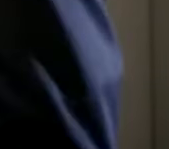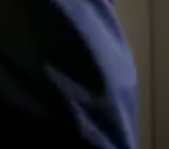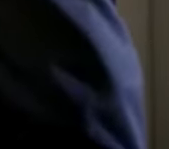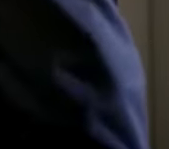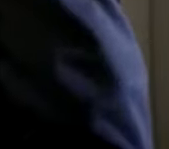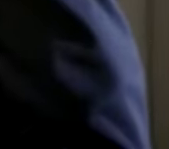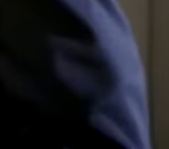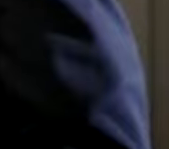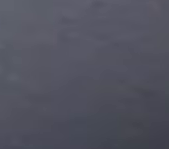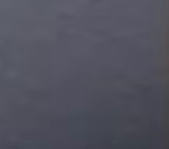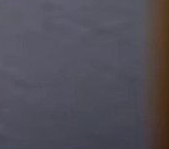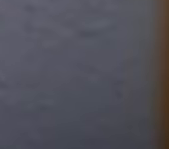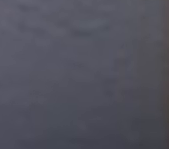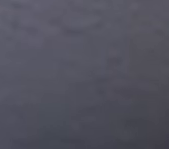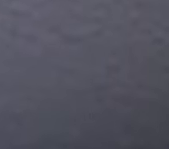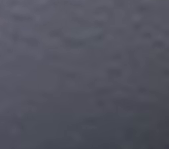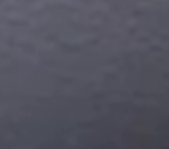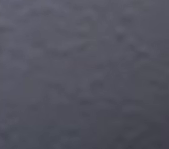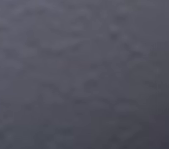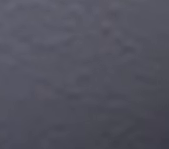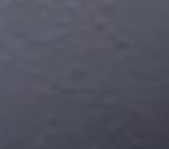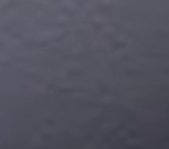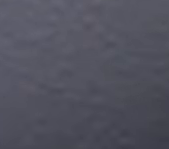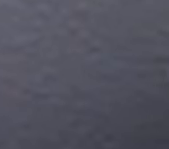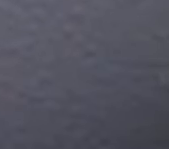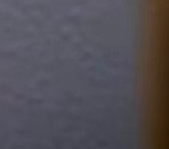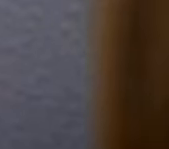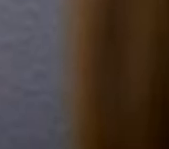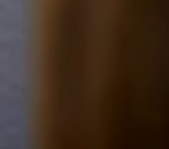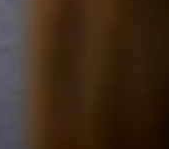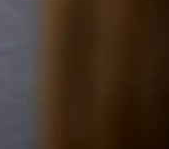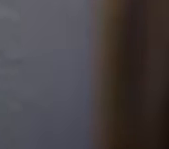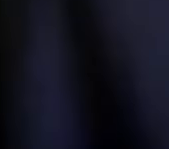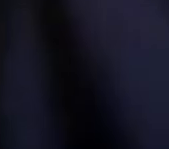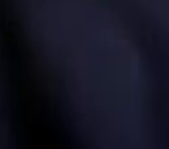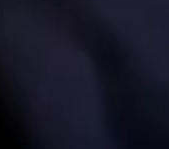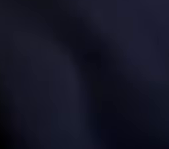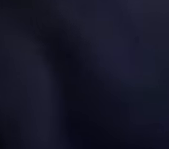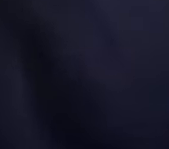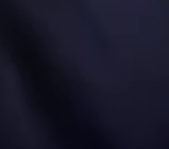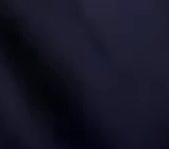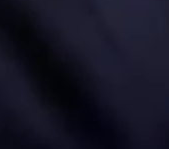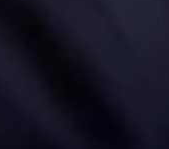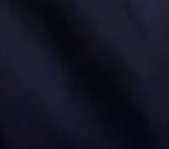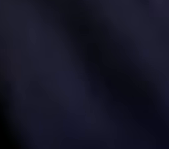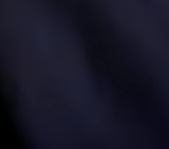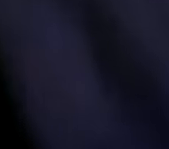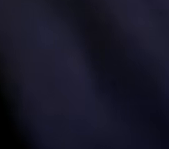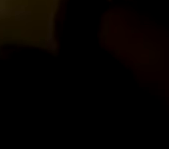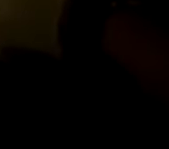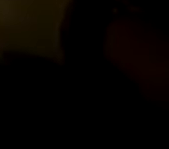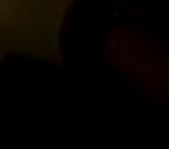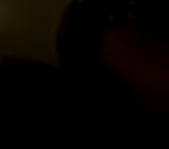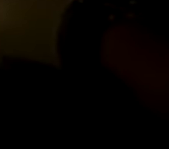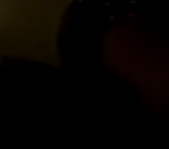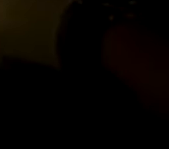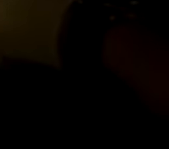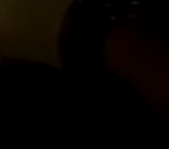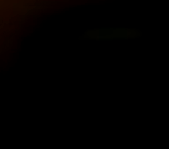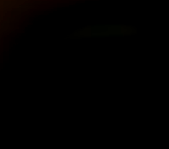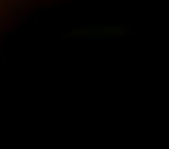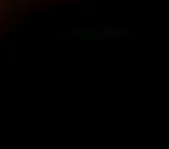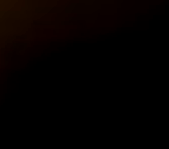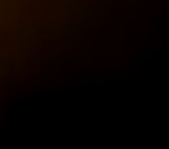Woman is not your mother. Stop lying to us, Dad. We don't believe you. We all just want to know the truth, Dad. It's wrong.